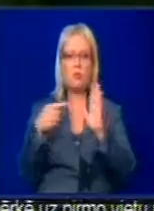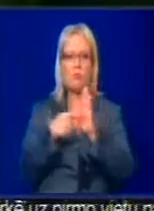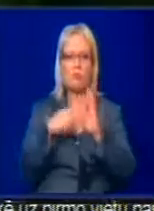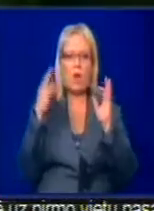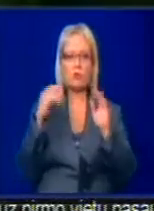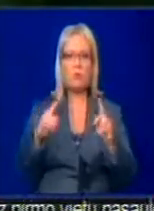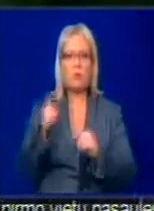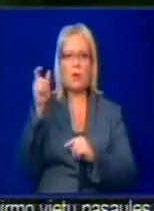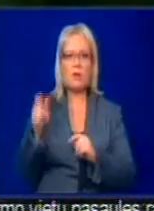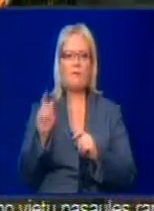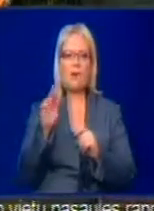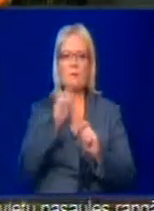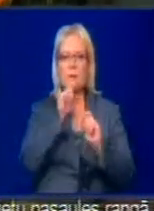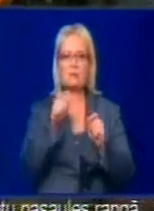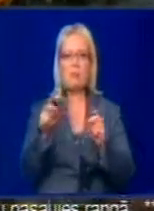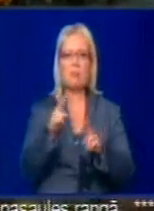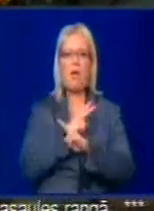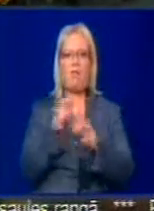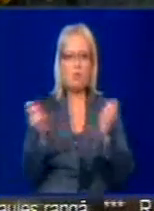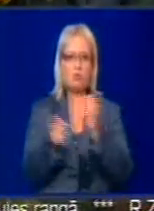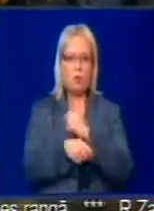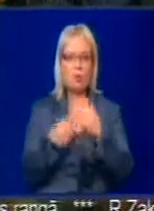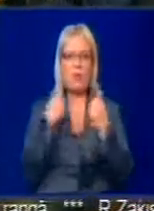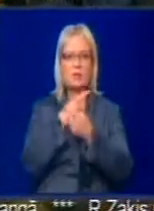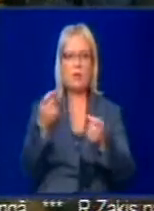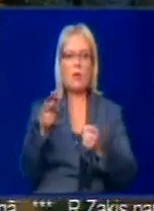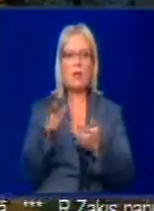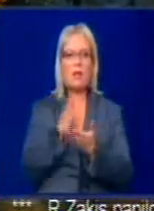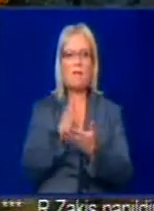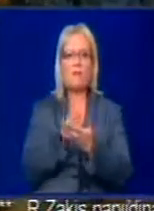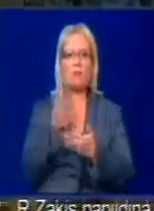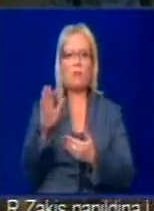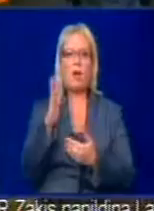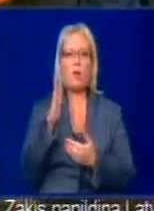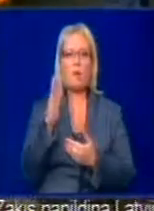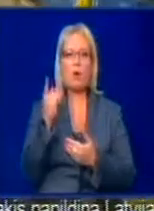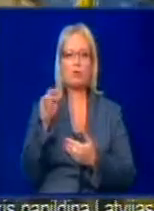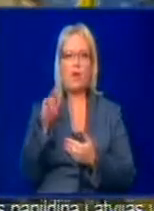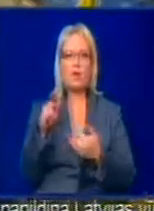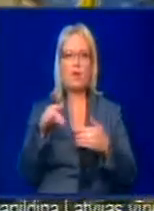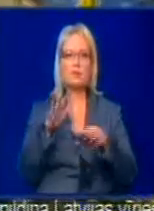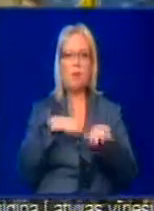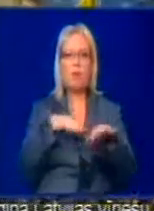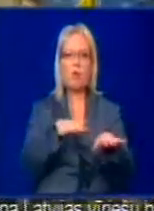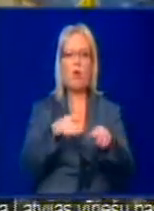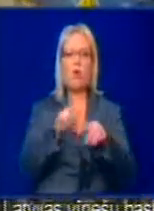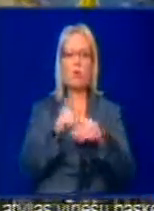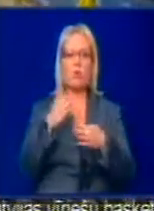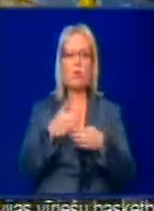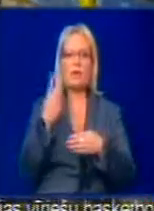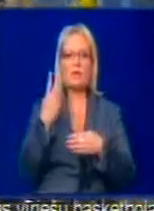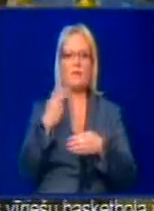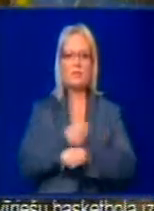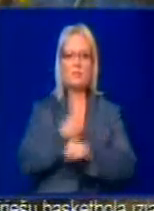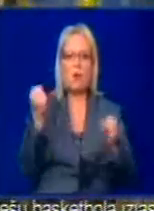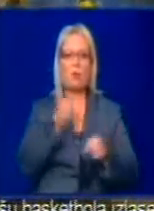punktu aizdomās turētājiem var piespriest nāves sodu. Kā ziņots aprīļa vidū pie Bostonas maratona finiša, līnijas notika divi sprādzieni, kurus